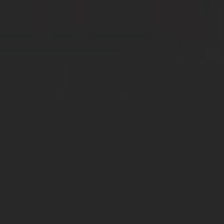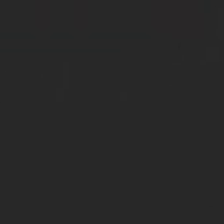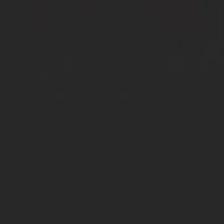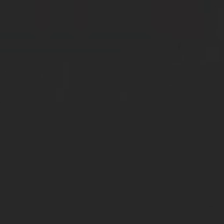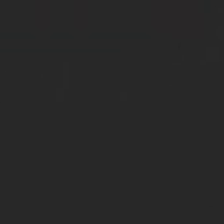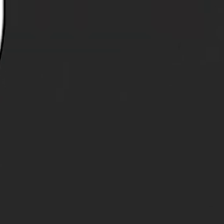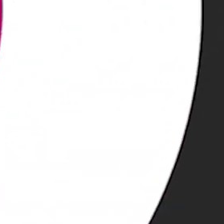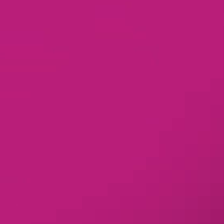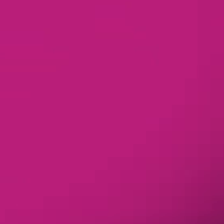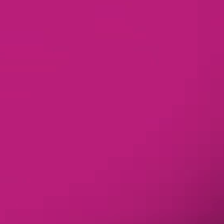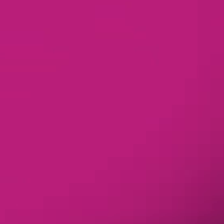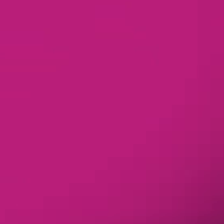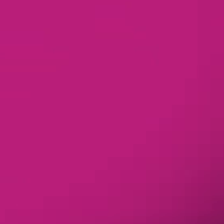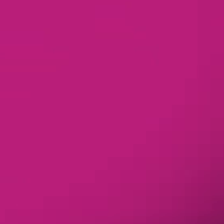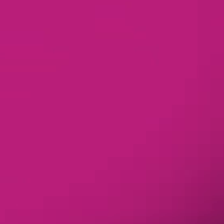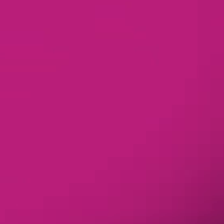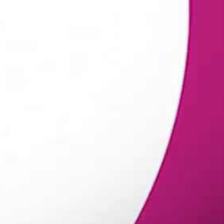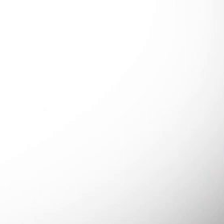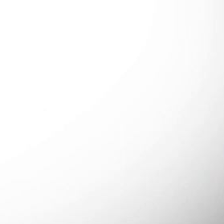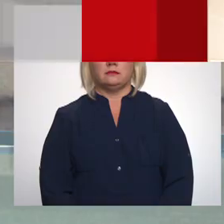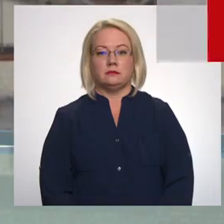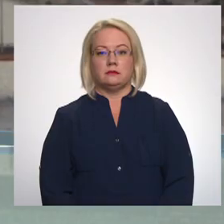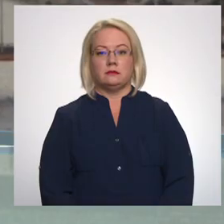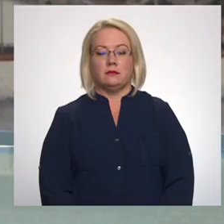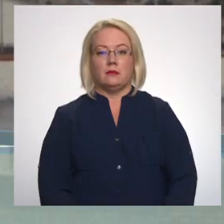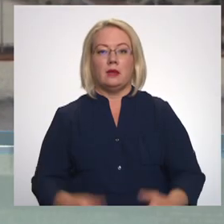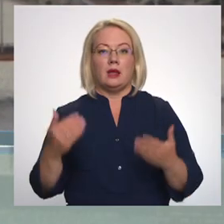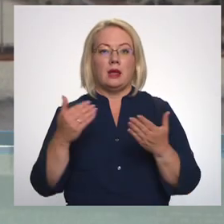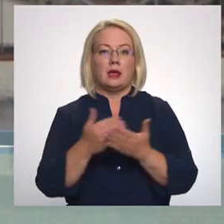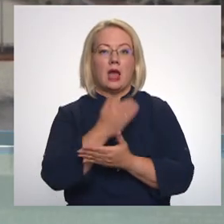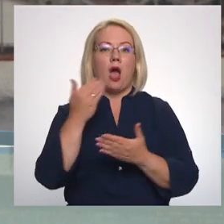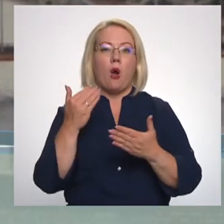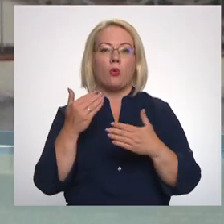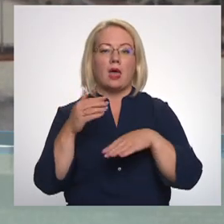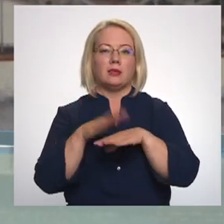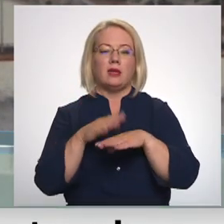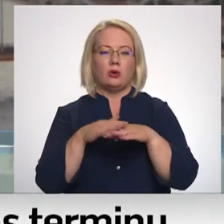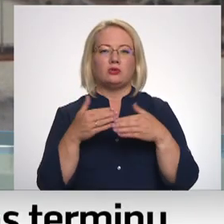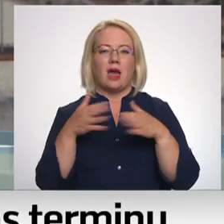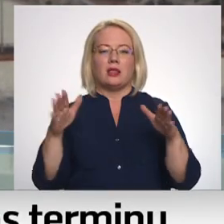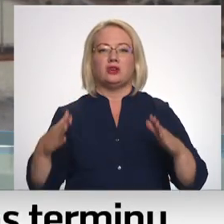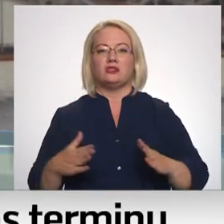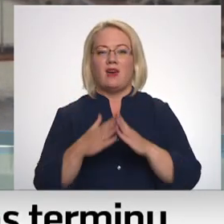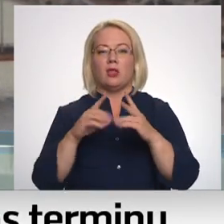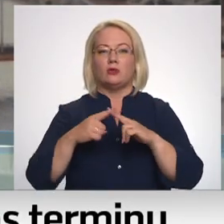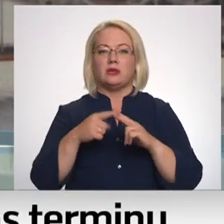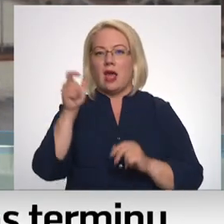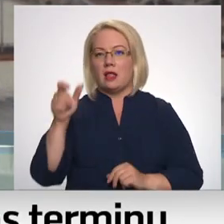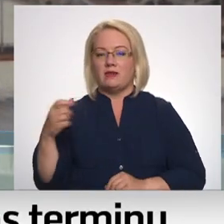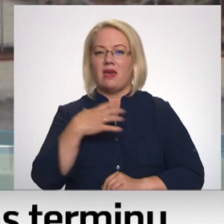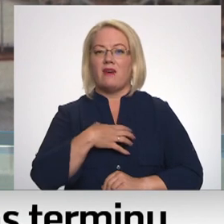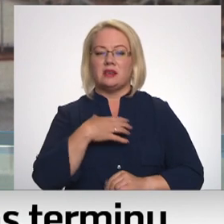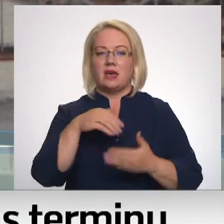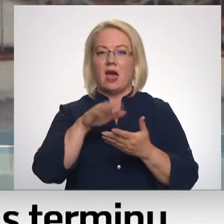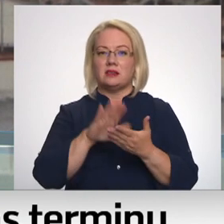Re, viss ēters ir te! Jaunā tirgus atklāšanas svētkus jelgavniekiem vajadzēja svinēt